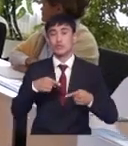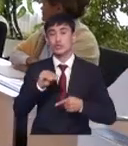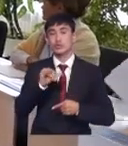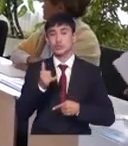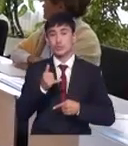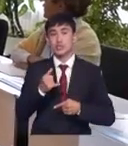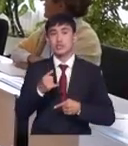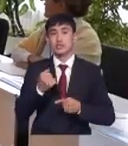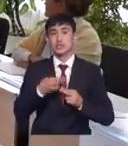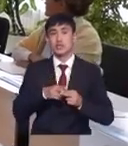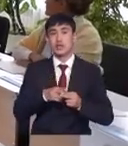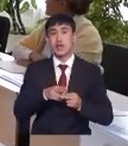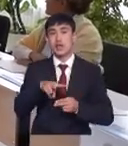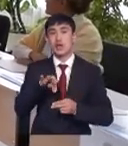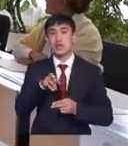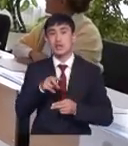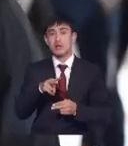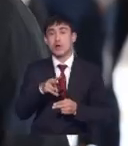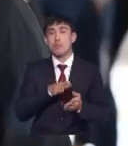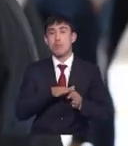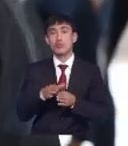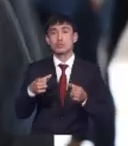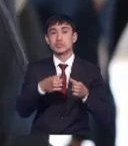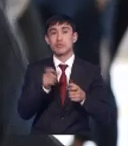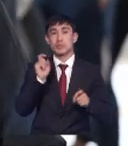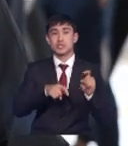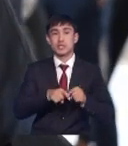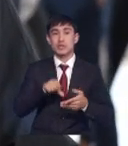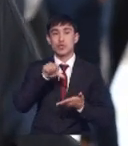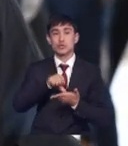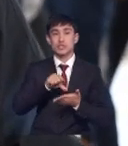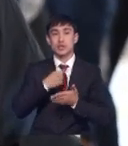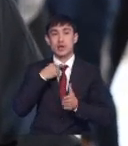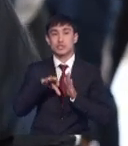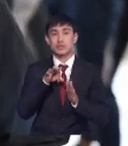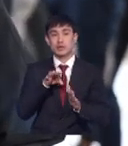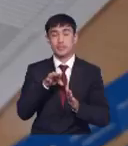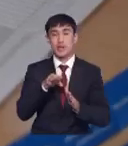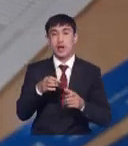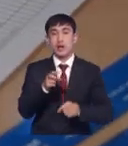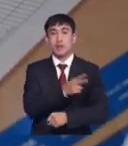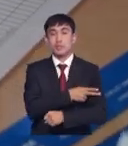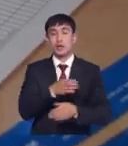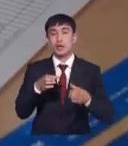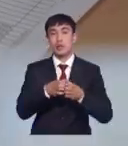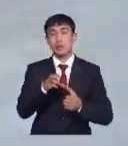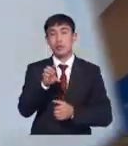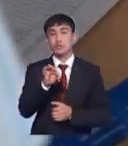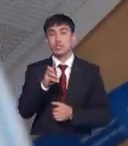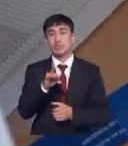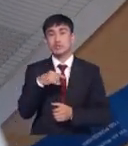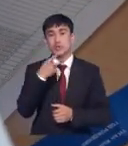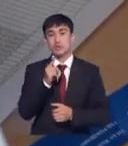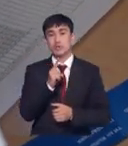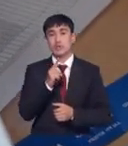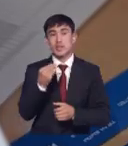«Жетсу», за исключением легионеров, почти в полном составе пришла на участок для голосования. Капитан команды Булат Сарбасов